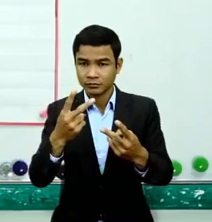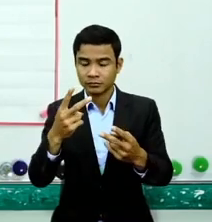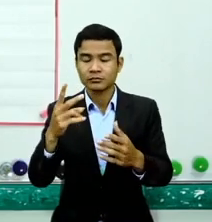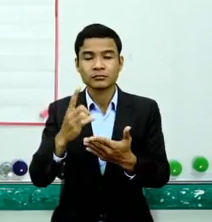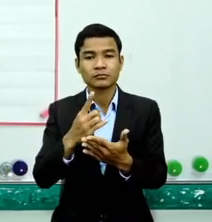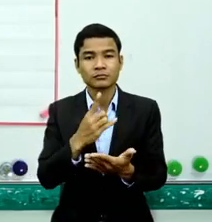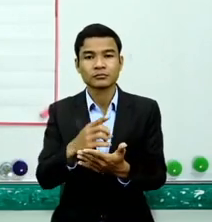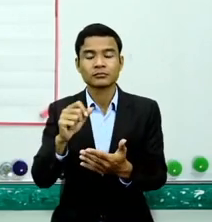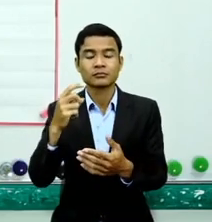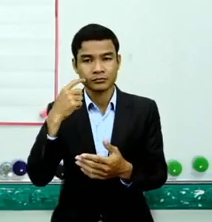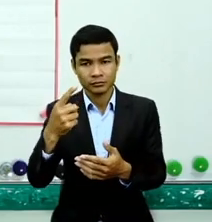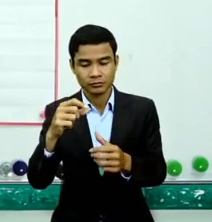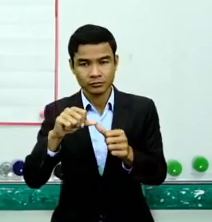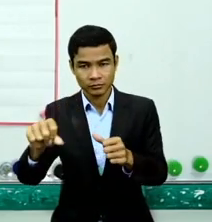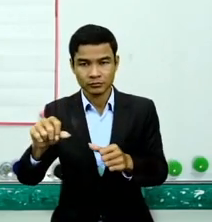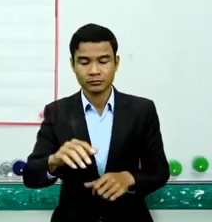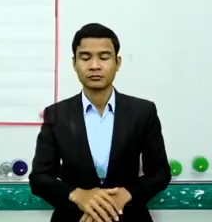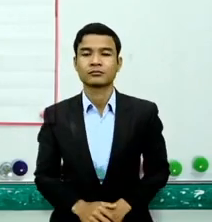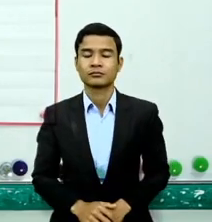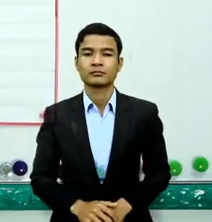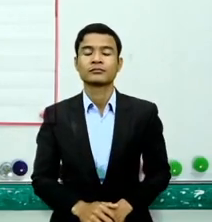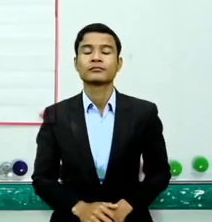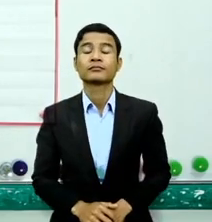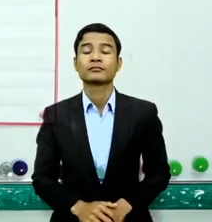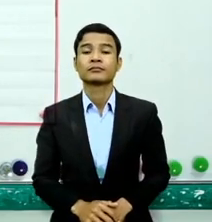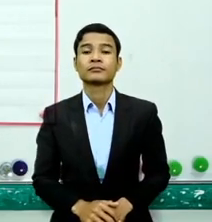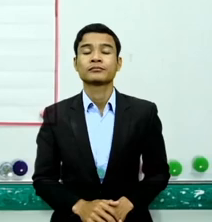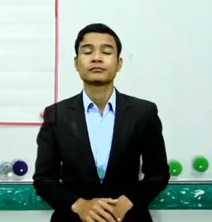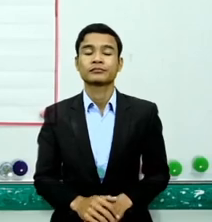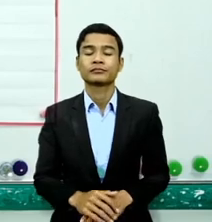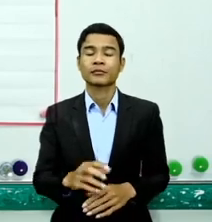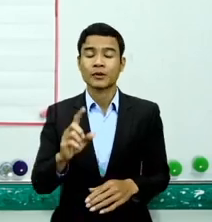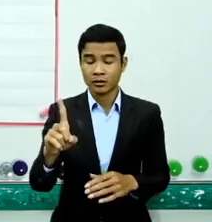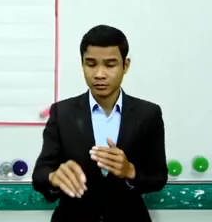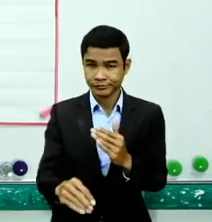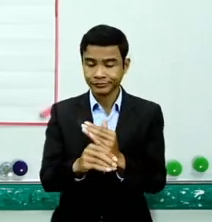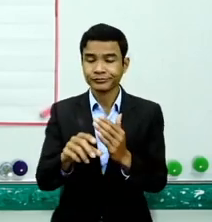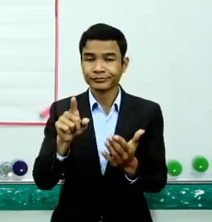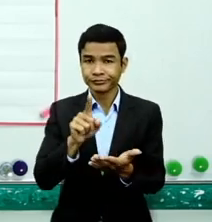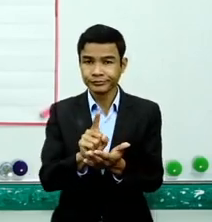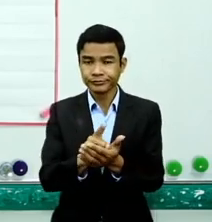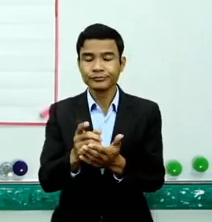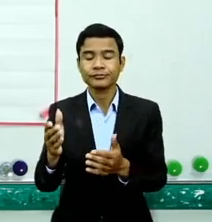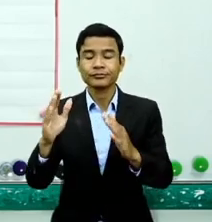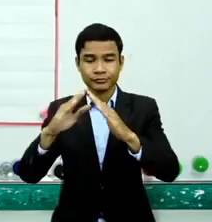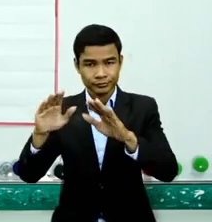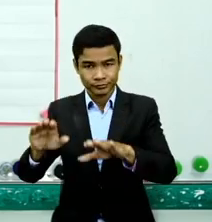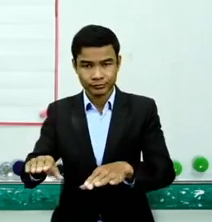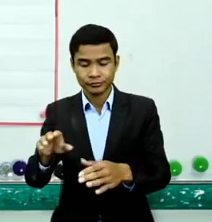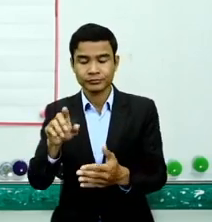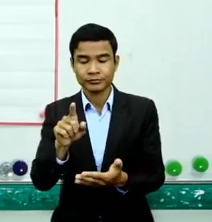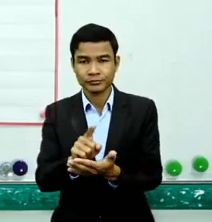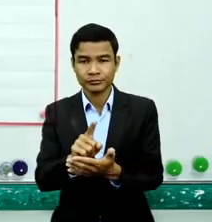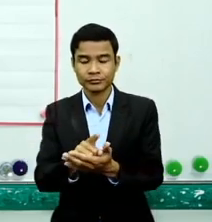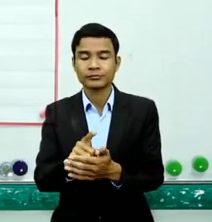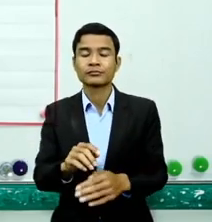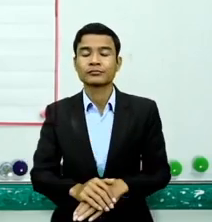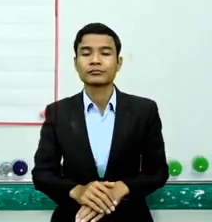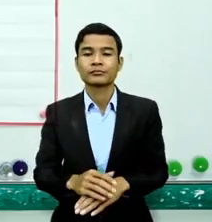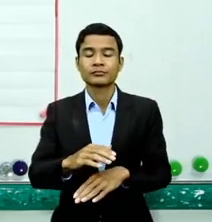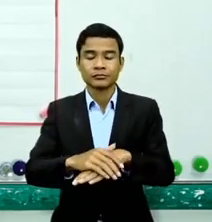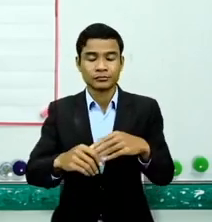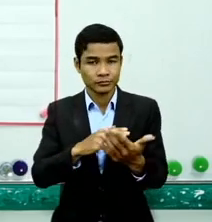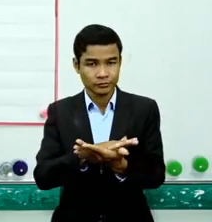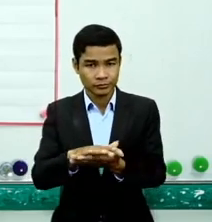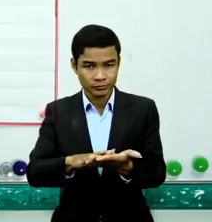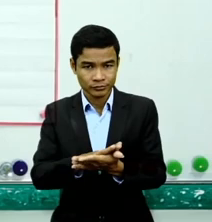dương chà nước hai bàn to tiền chà hai già mình tiết ở vậy để sầm khăn nóng nước té con xa tớ liền